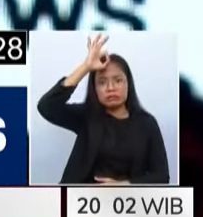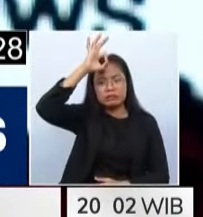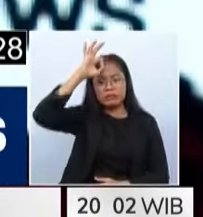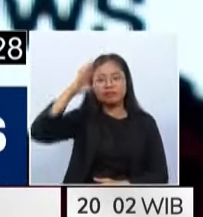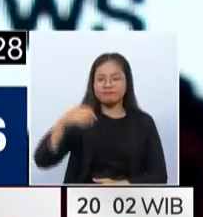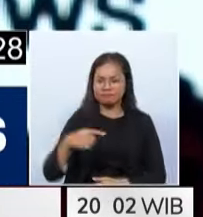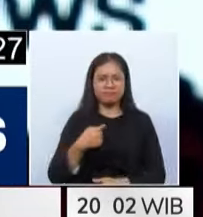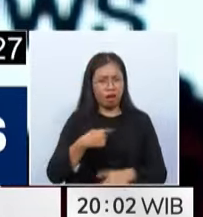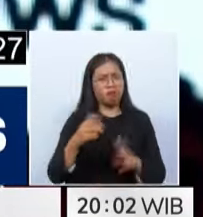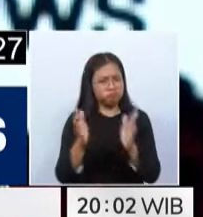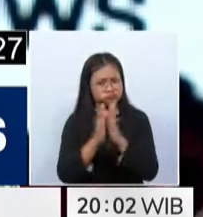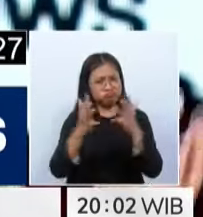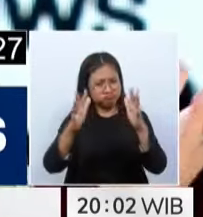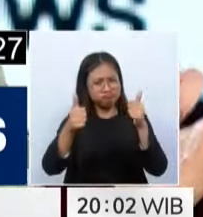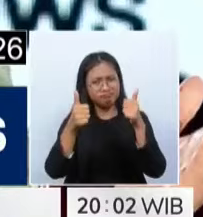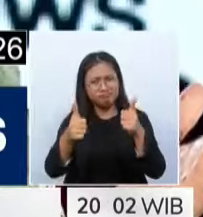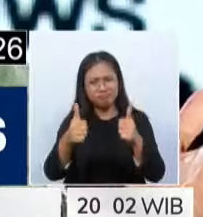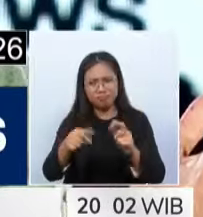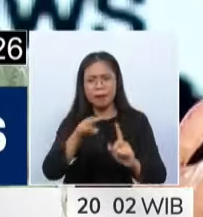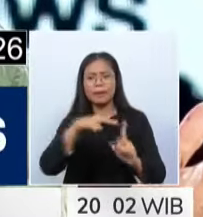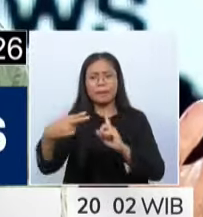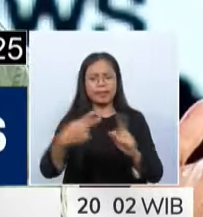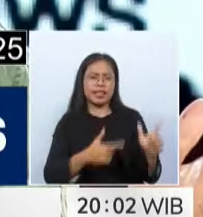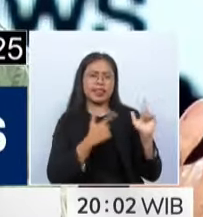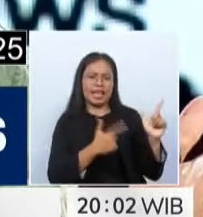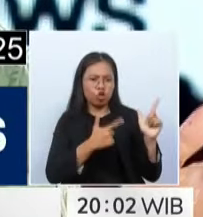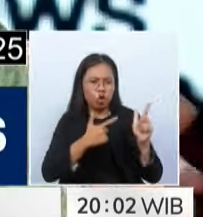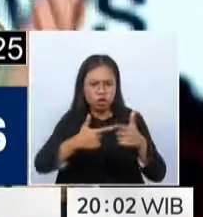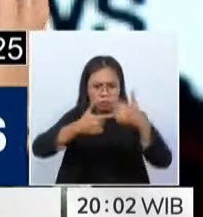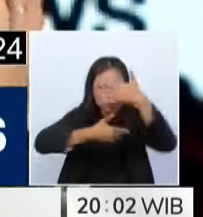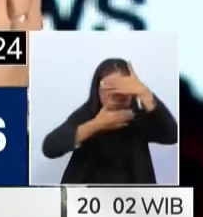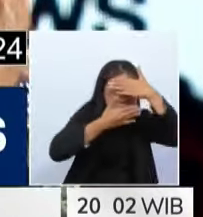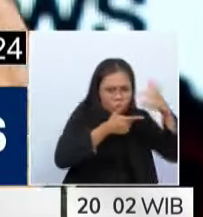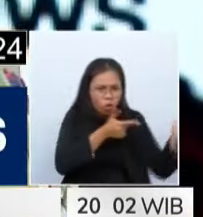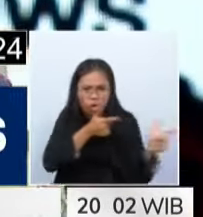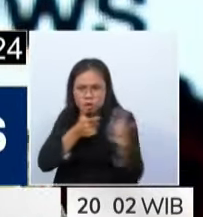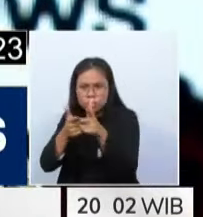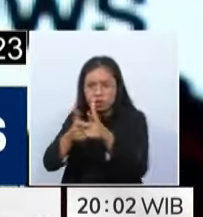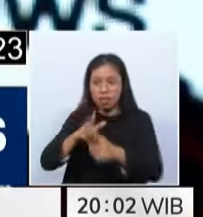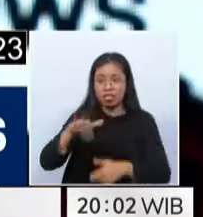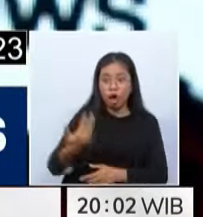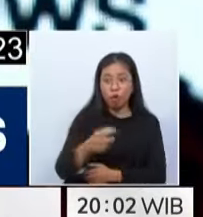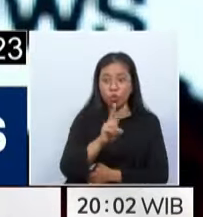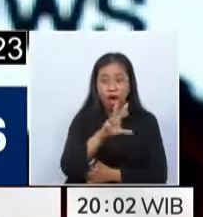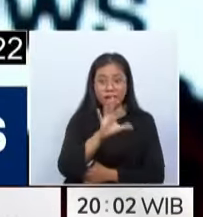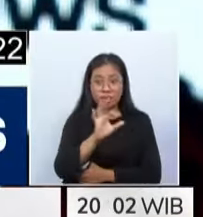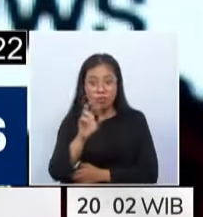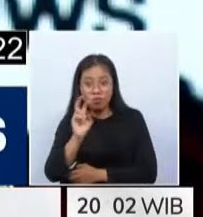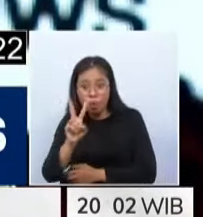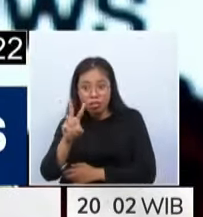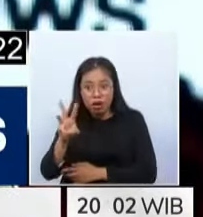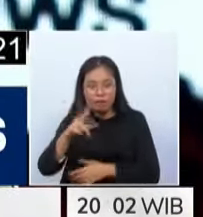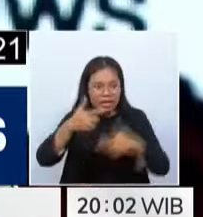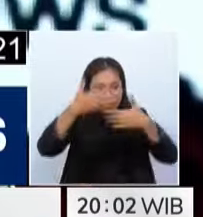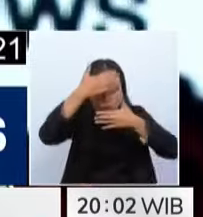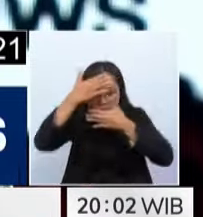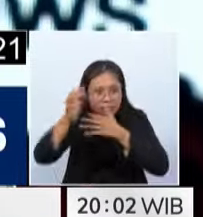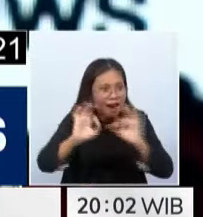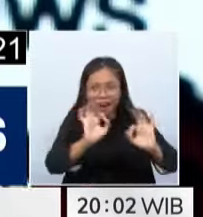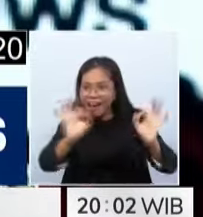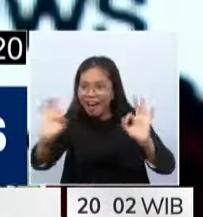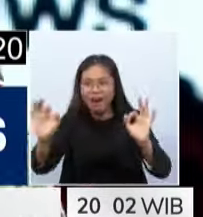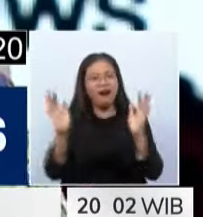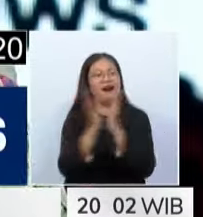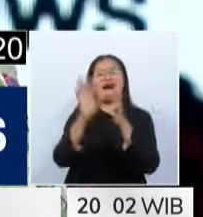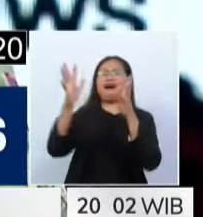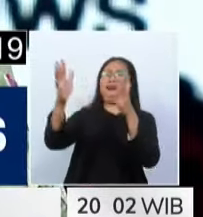dalam konteks terorism 2023 relatif tidak ada kita berikan eh apresiasi itu kepada kepolisian ketika